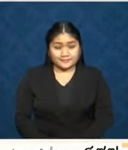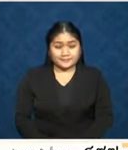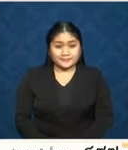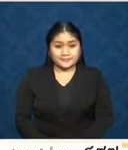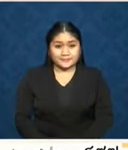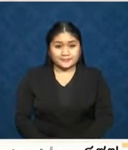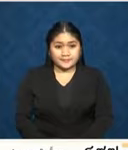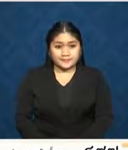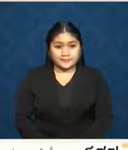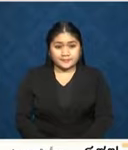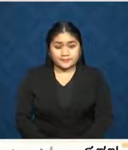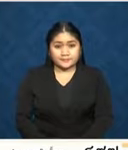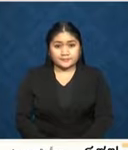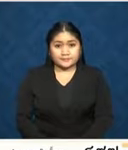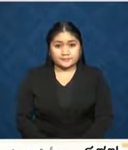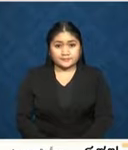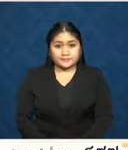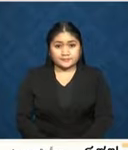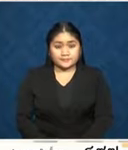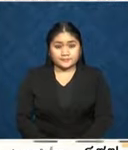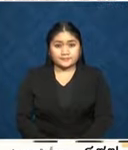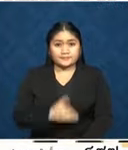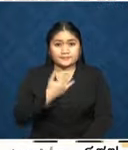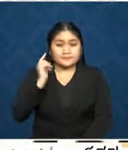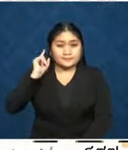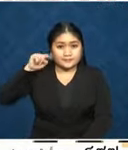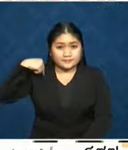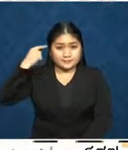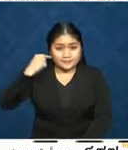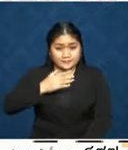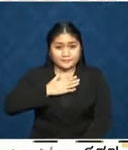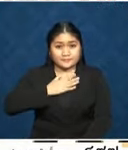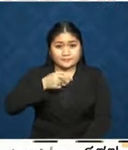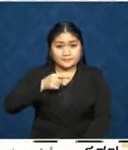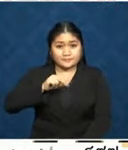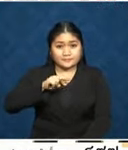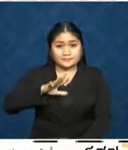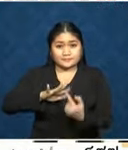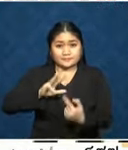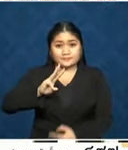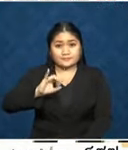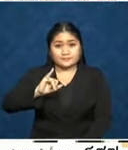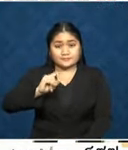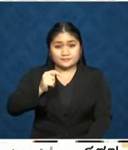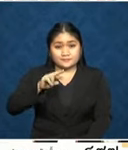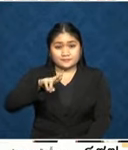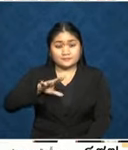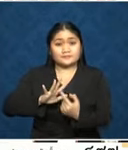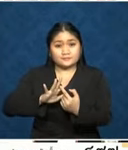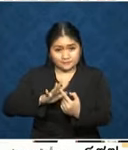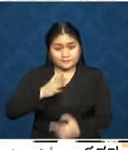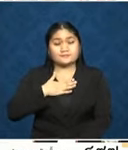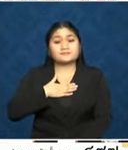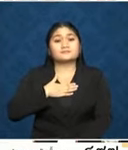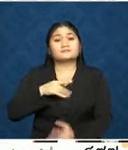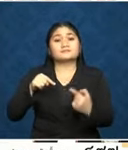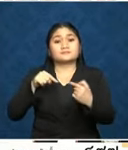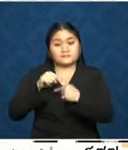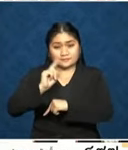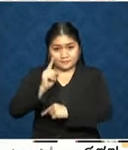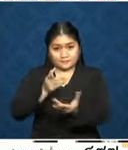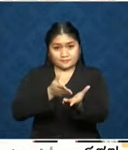จิตกครับเรประธานสภาที่เคารพค่ะดิฉันปวิตราจิตเกิจนะคะผู้แทนราษฎรเขตบางกอกใหญ่ธนบุรี